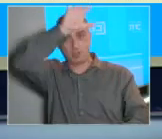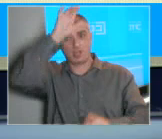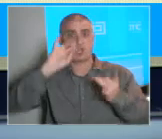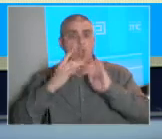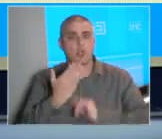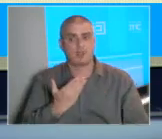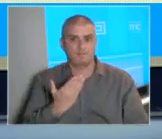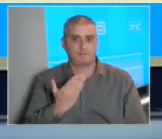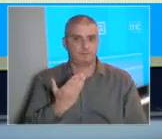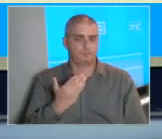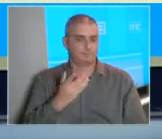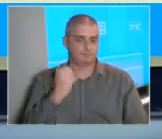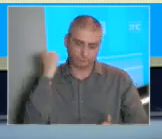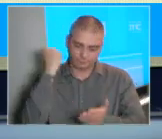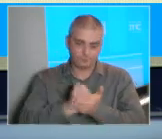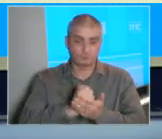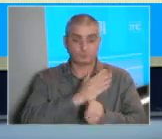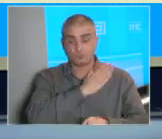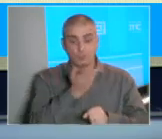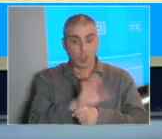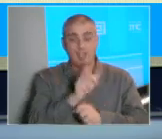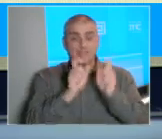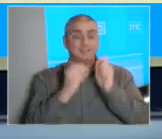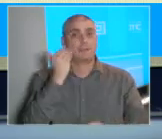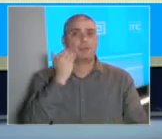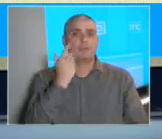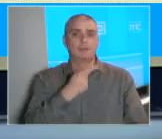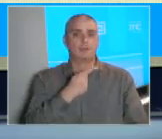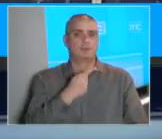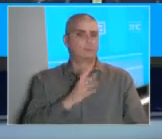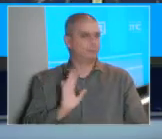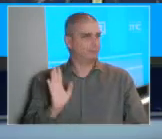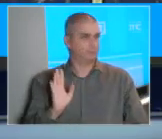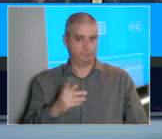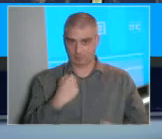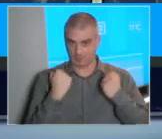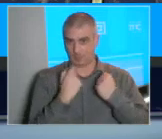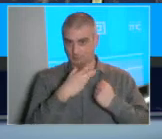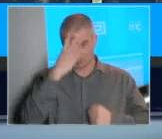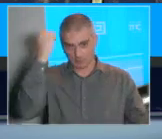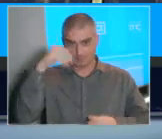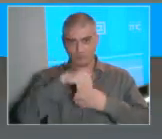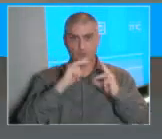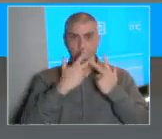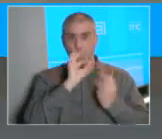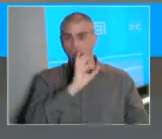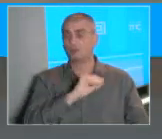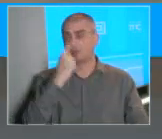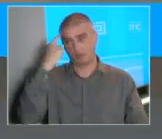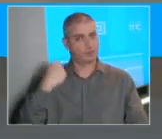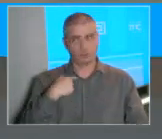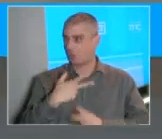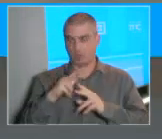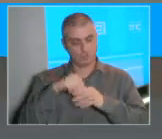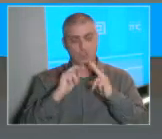אויב, תוקף, הורג אזרחים אמריקאים ולא פשע. וזה מחזק אותו, את טראמפ, בציבור שלו? לפי דעה, לא